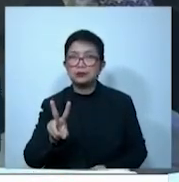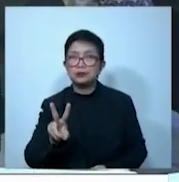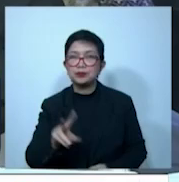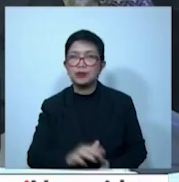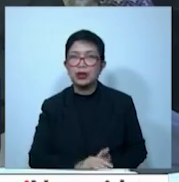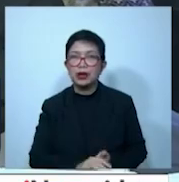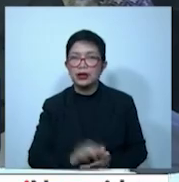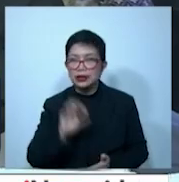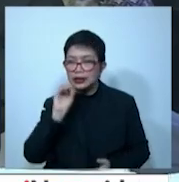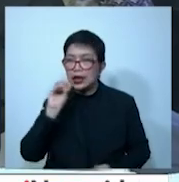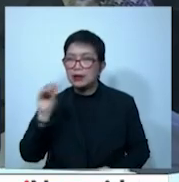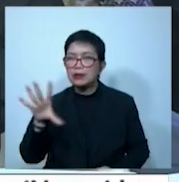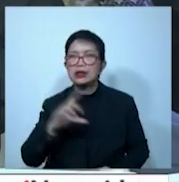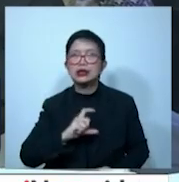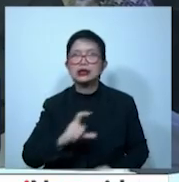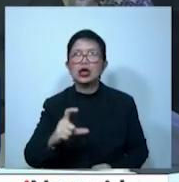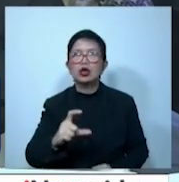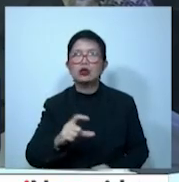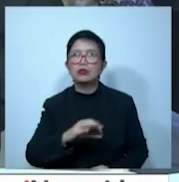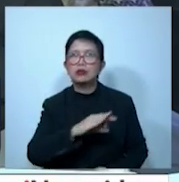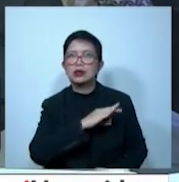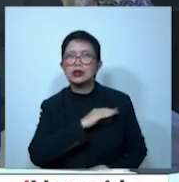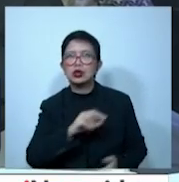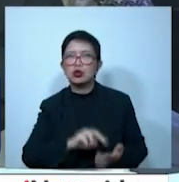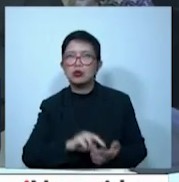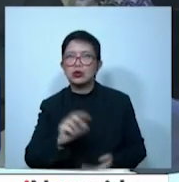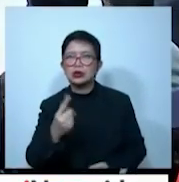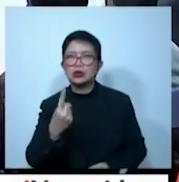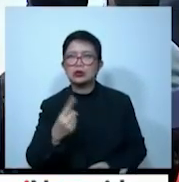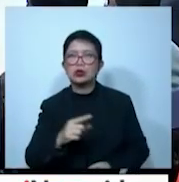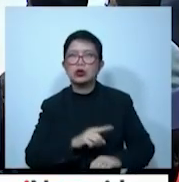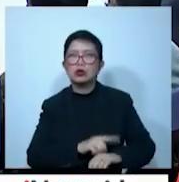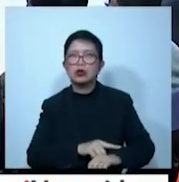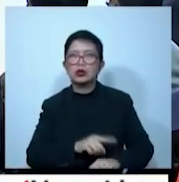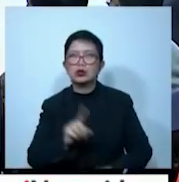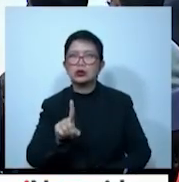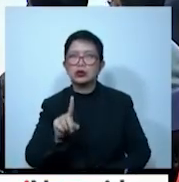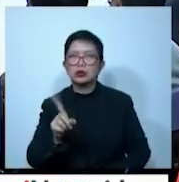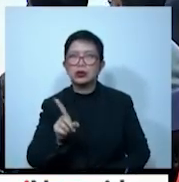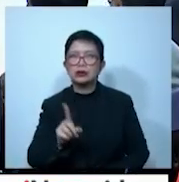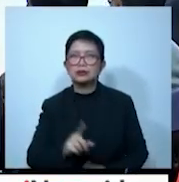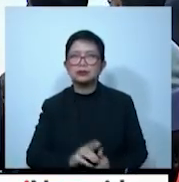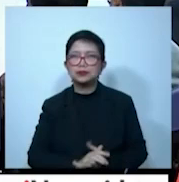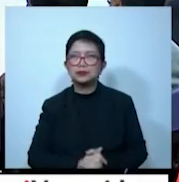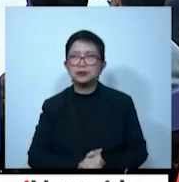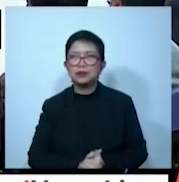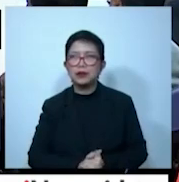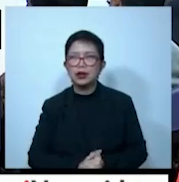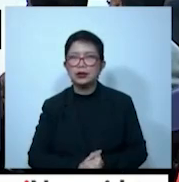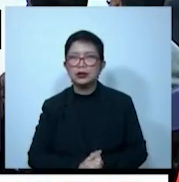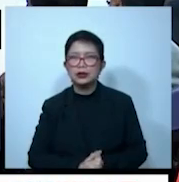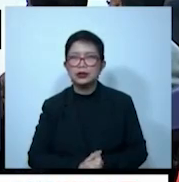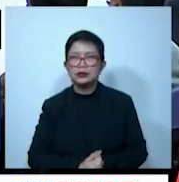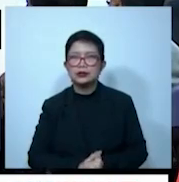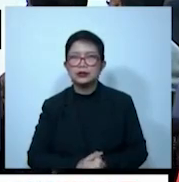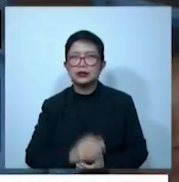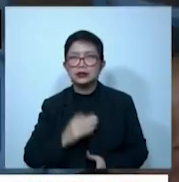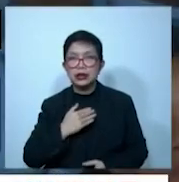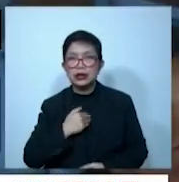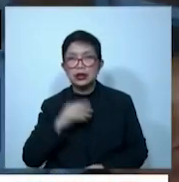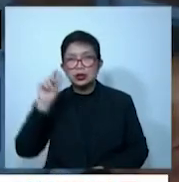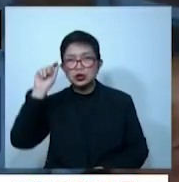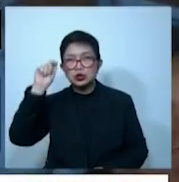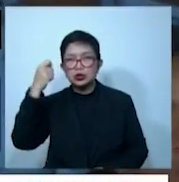menanggapi jawaban dari calon presiden nomor urut 1. Waktu Bapak 1 menit dimulai dari sekarang. Ya, susah kalau